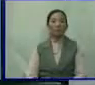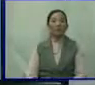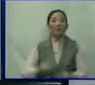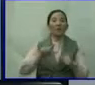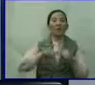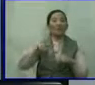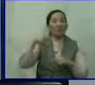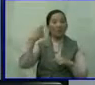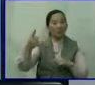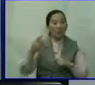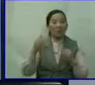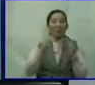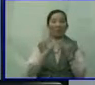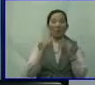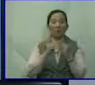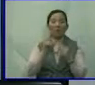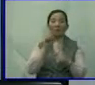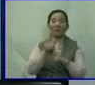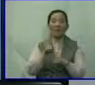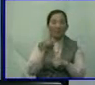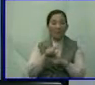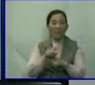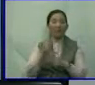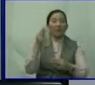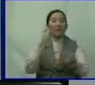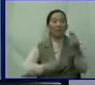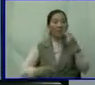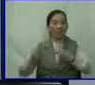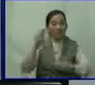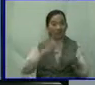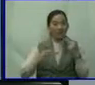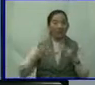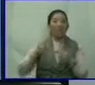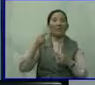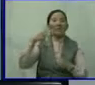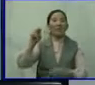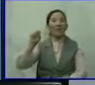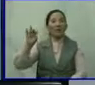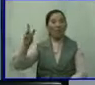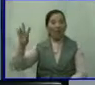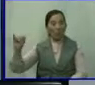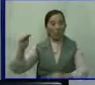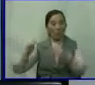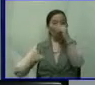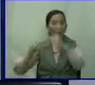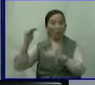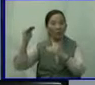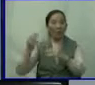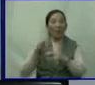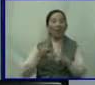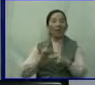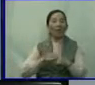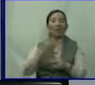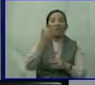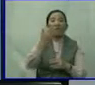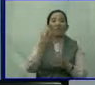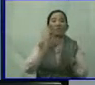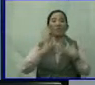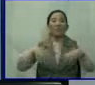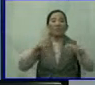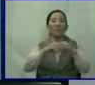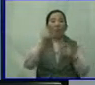Следующее домашнее задание – нарисовать диаграмму, отражающую рост членов состава вашей